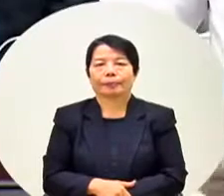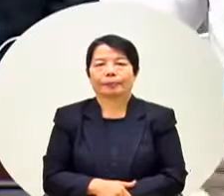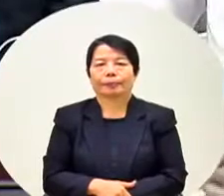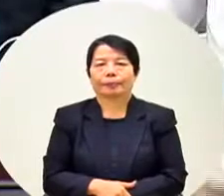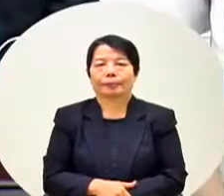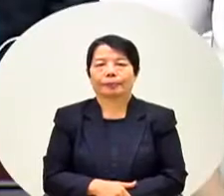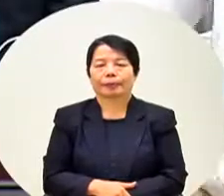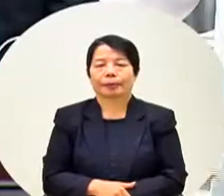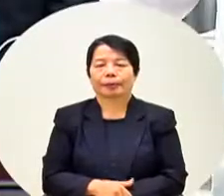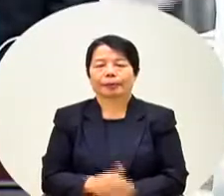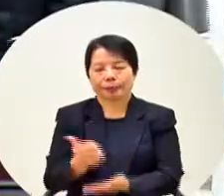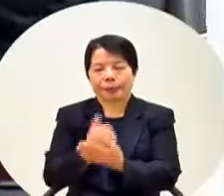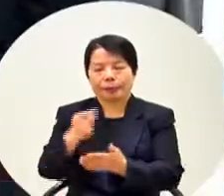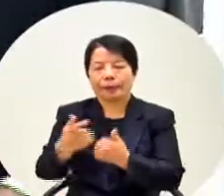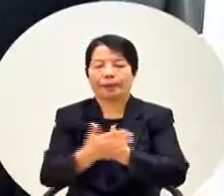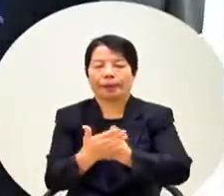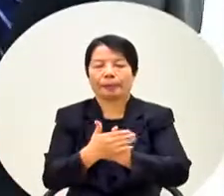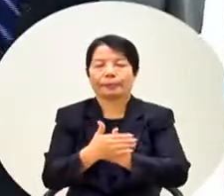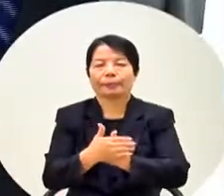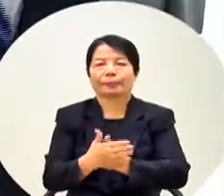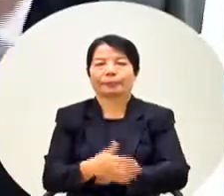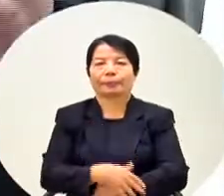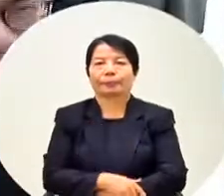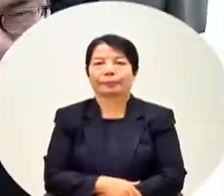太兄帮忙了。